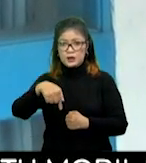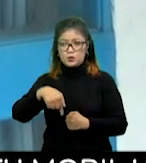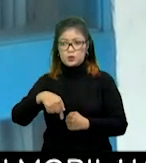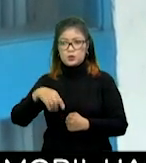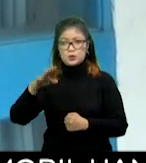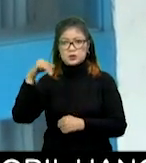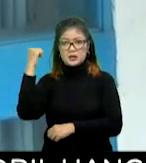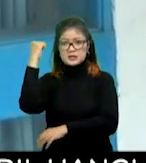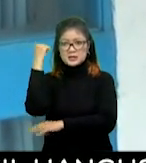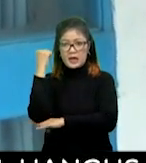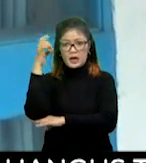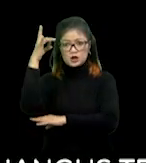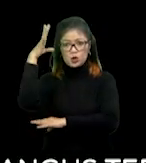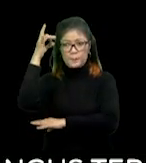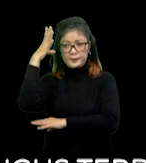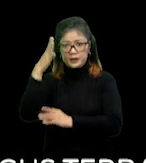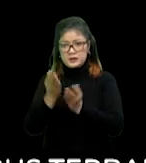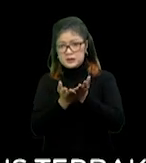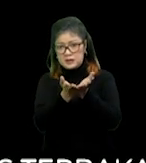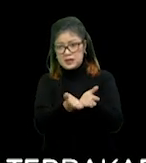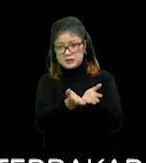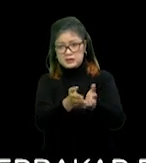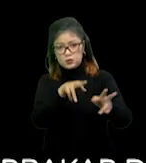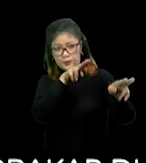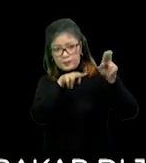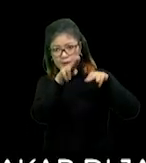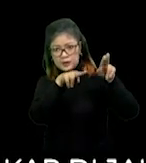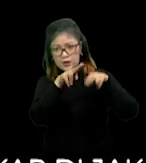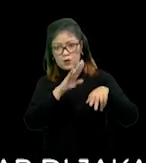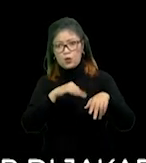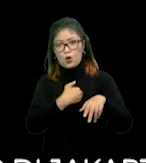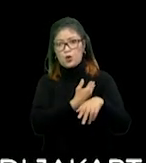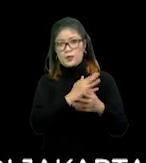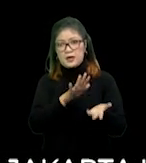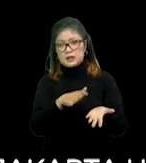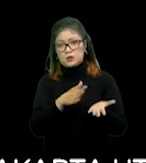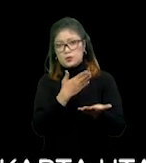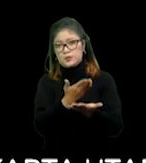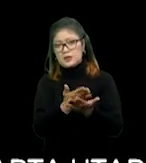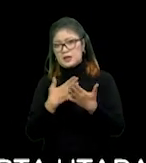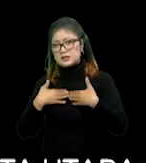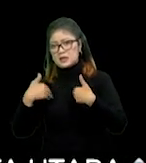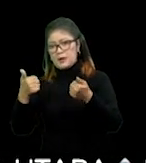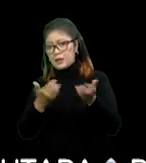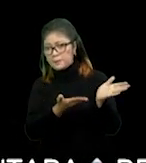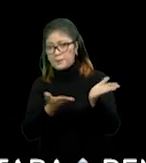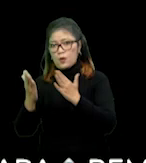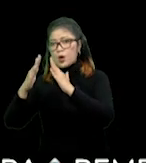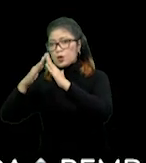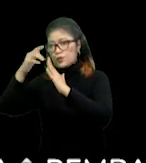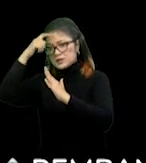tersangka sedang diperiksa intensif korban yang selamat maupun meninggal dunia dibawa petugas ke Puskesmas Teluk Meranti